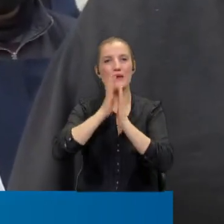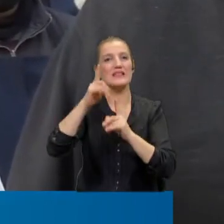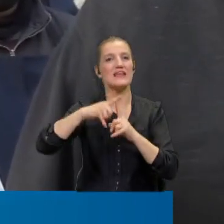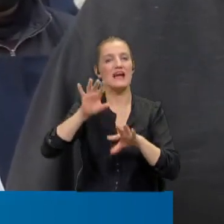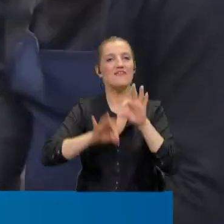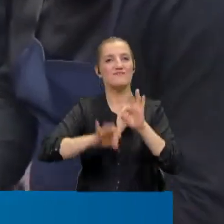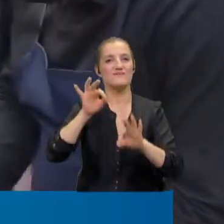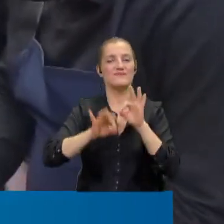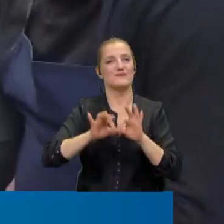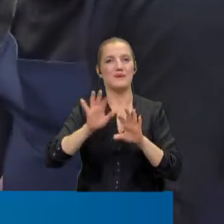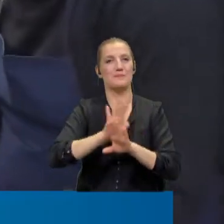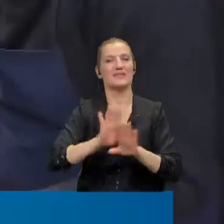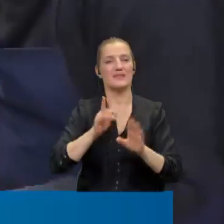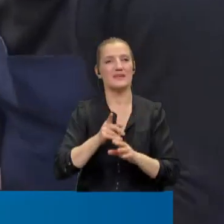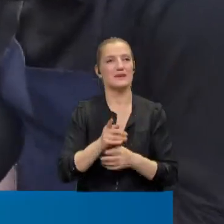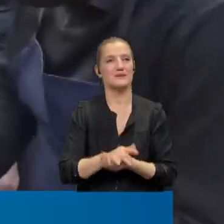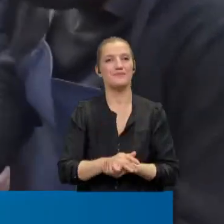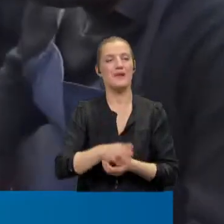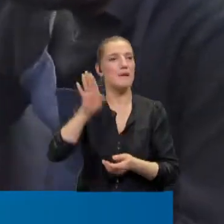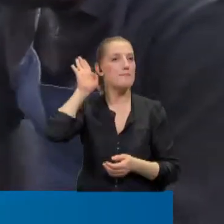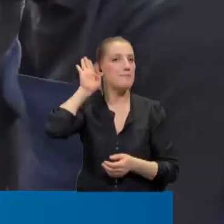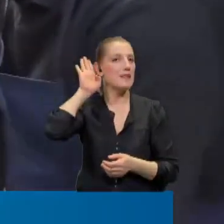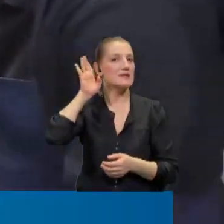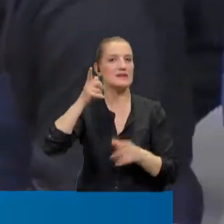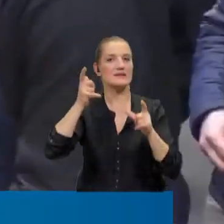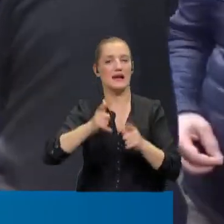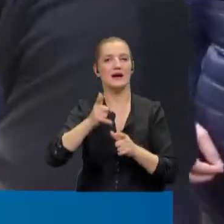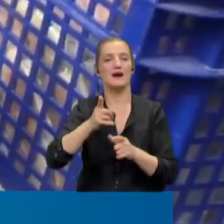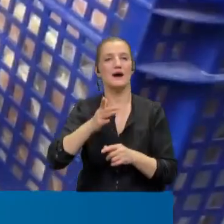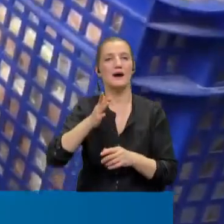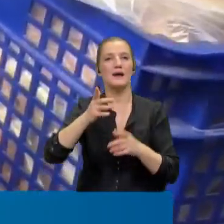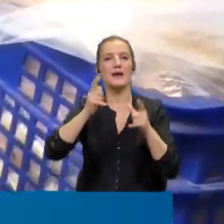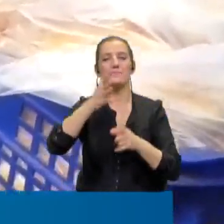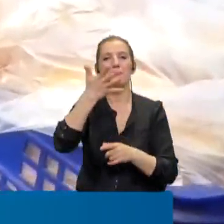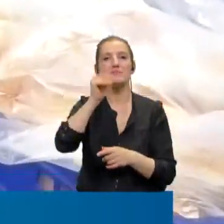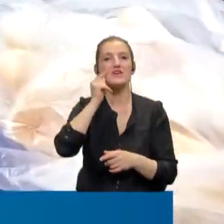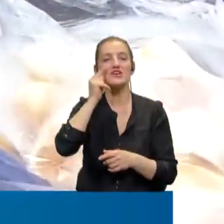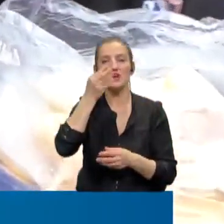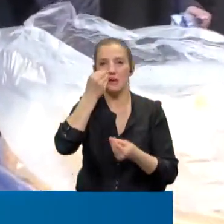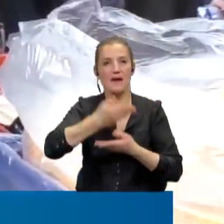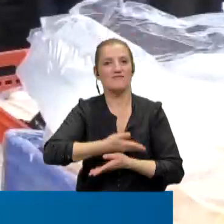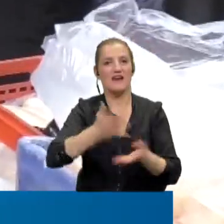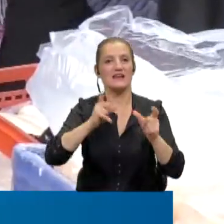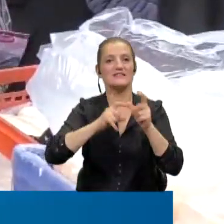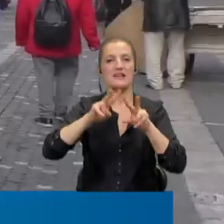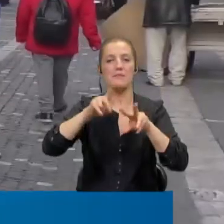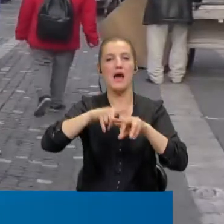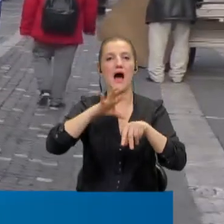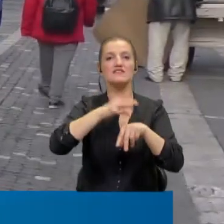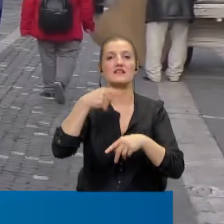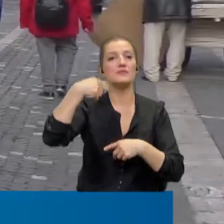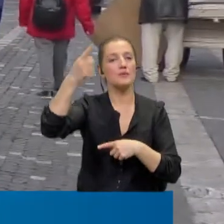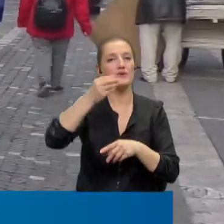geldik böyle bir adamımız vardı baba Galip Altıntaş Malatya'da kent meydanında beş bin kişiye yemek dağıttık ve diğer SM hastası